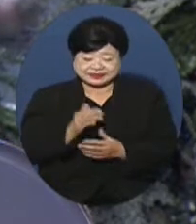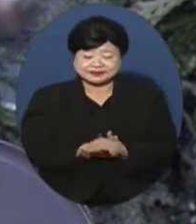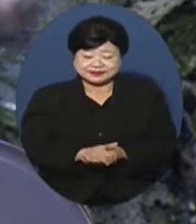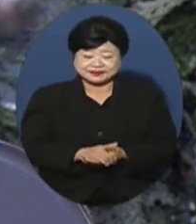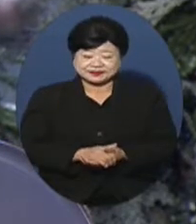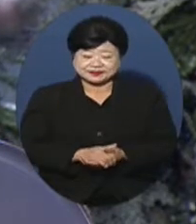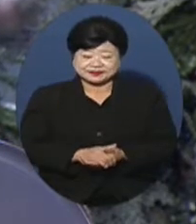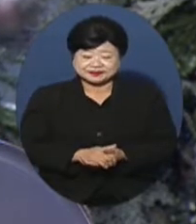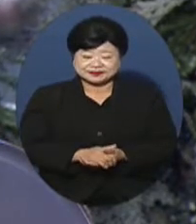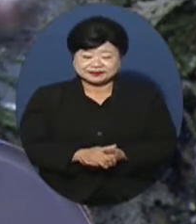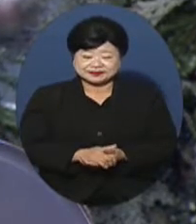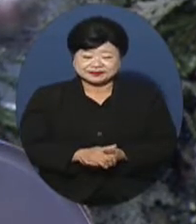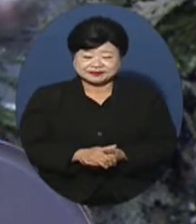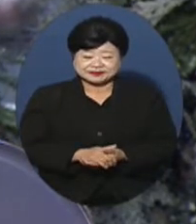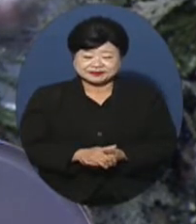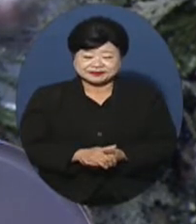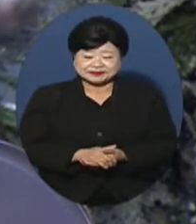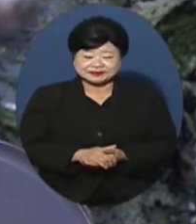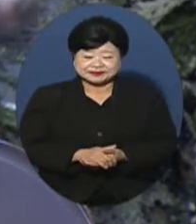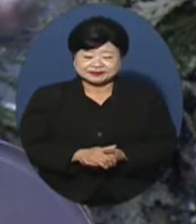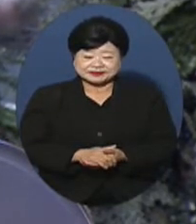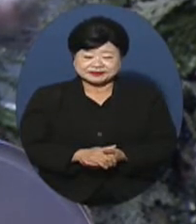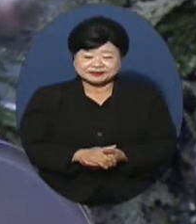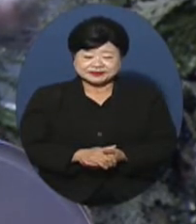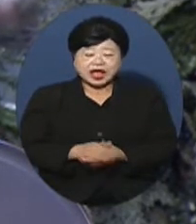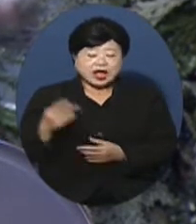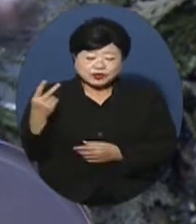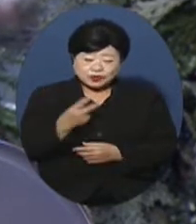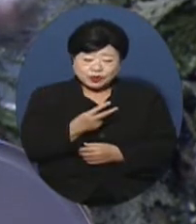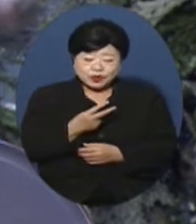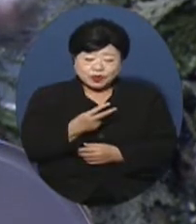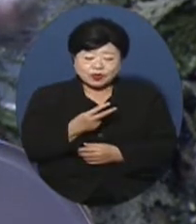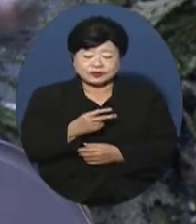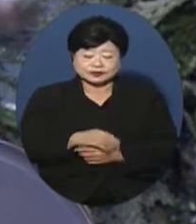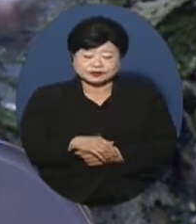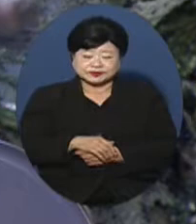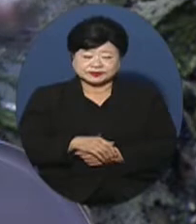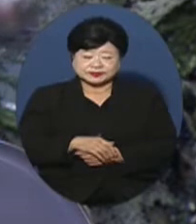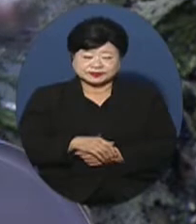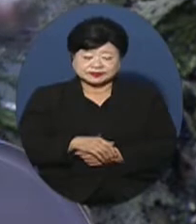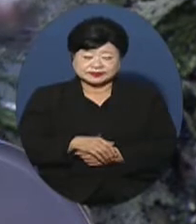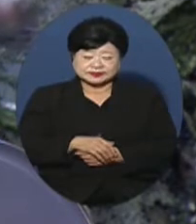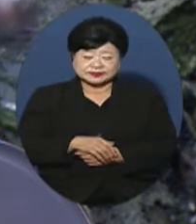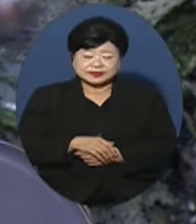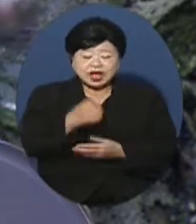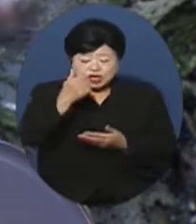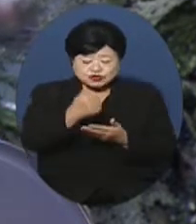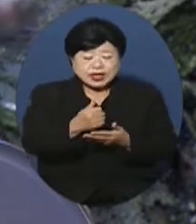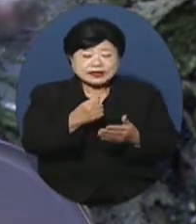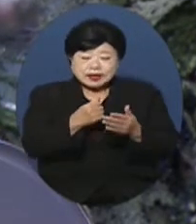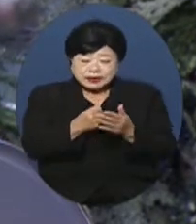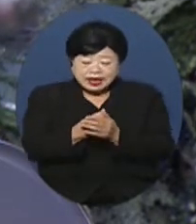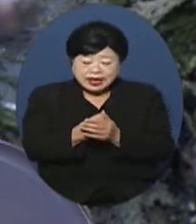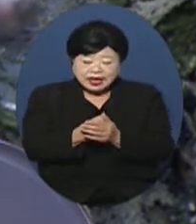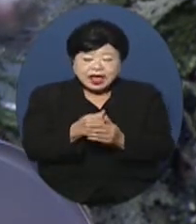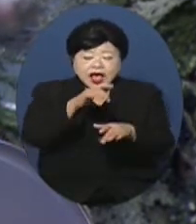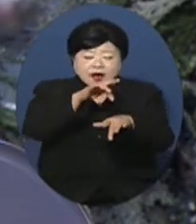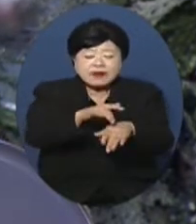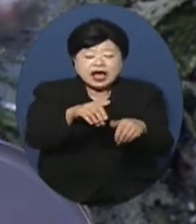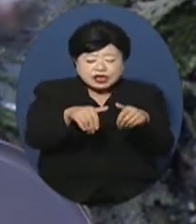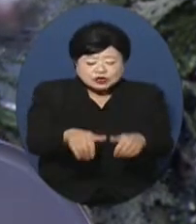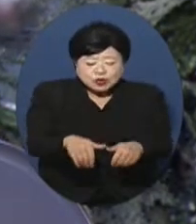쭈 템은 말 같은데 만약 이라 칭하는 쟤 때문에 마의